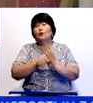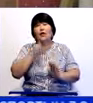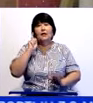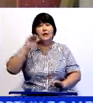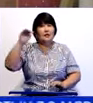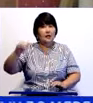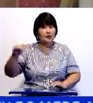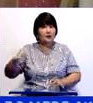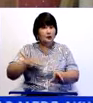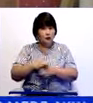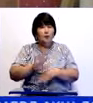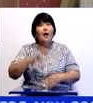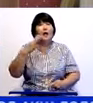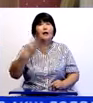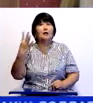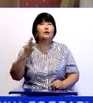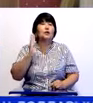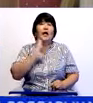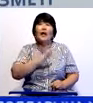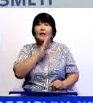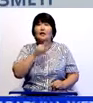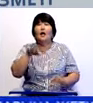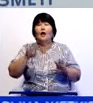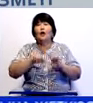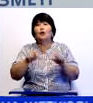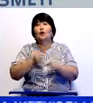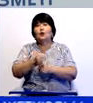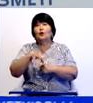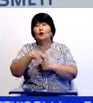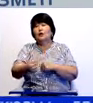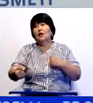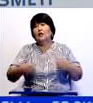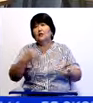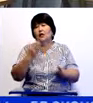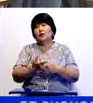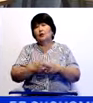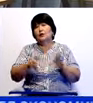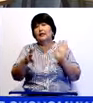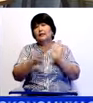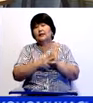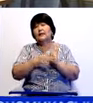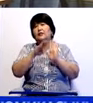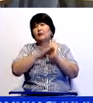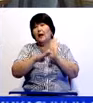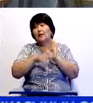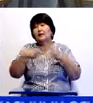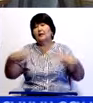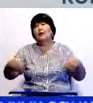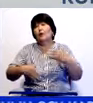жасына толмағандар болса, 44 әйелдер. Аталған орталықта зорлық-зомбылықтың зардабын көргендер үшін 8 бағытта көмек